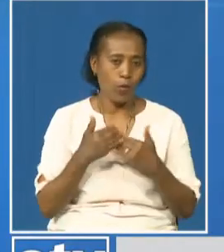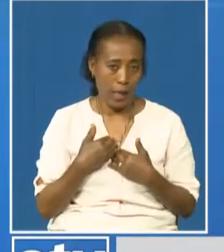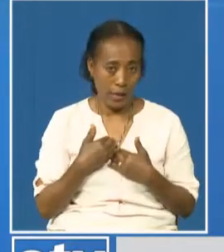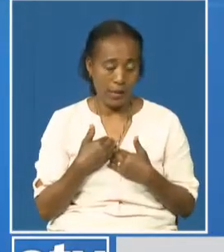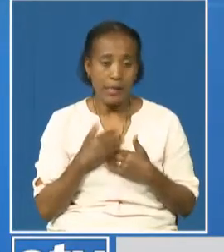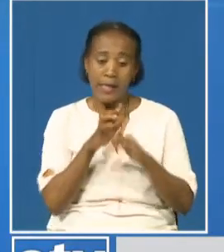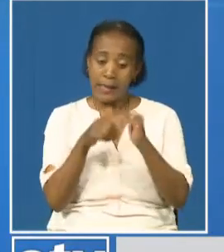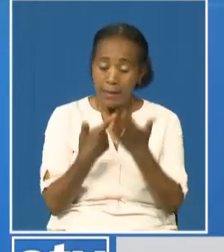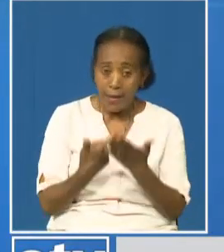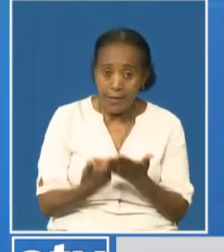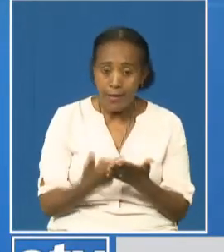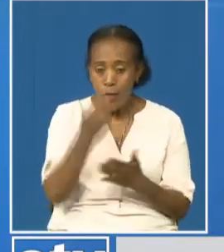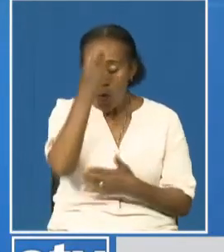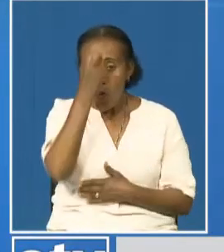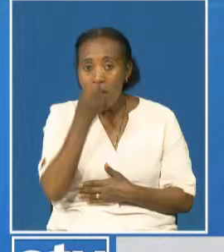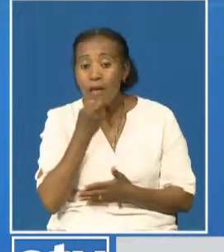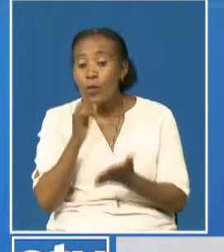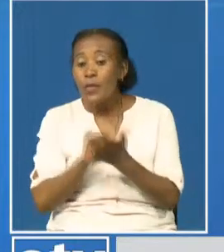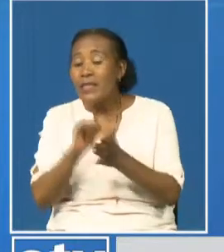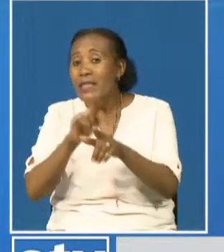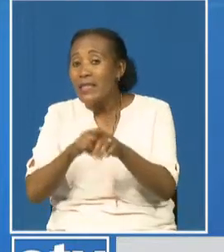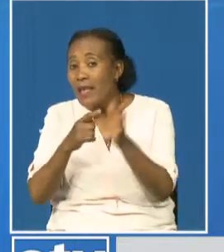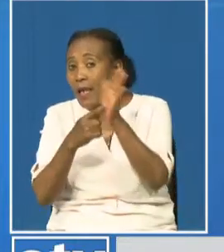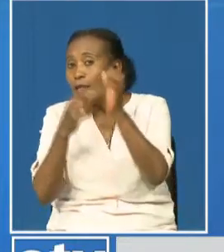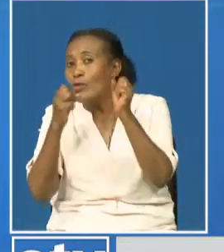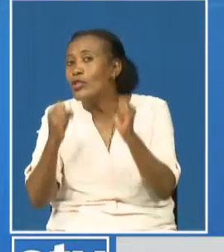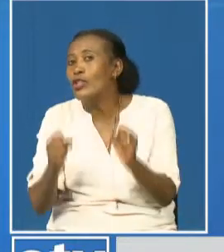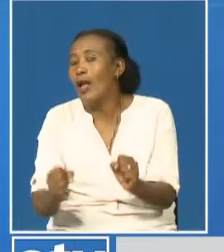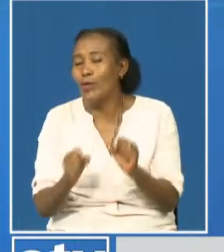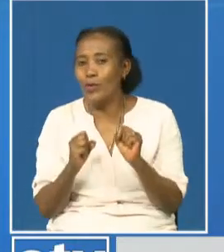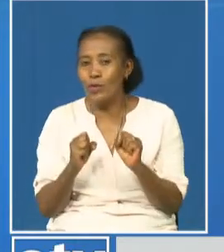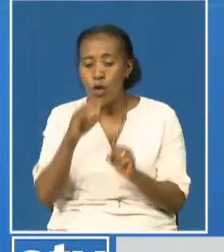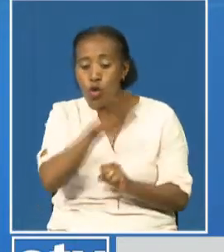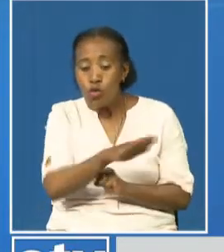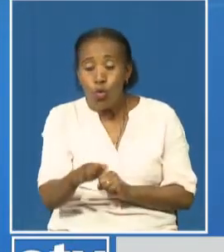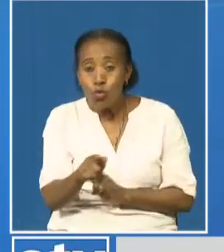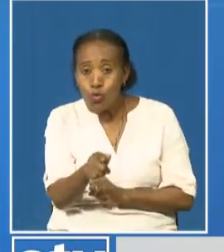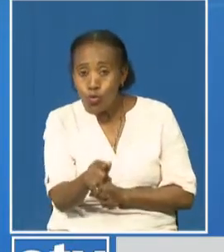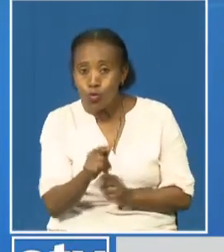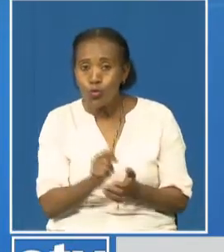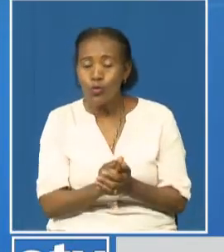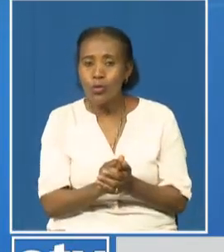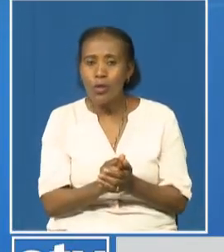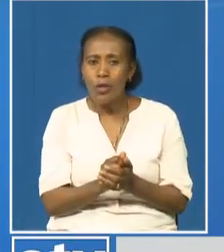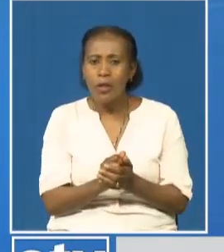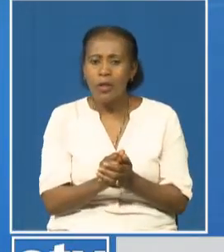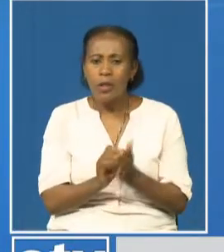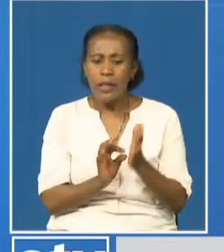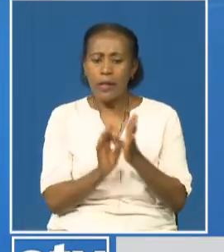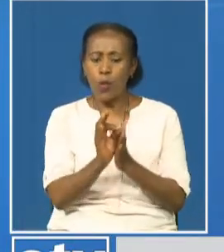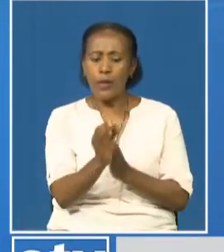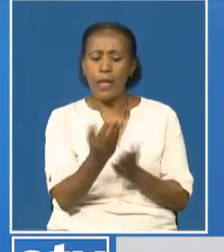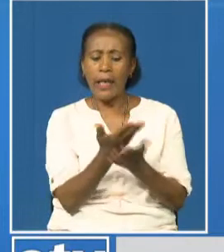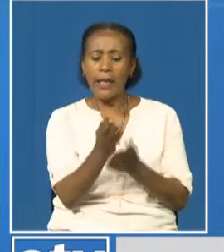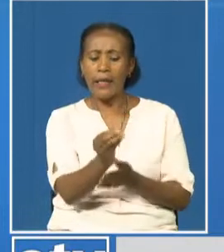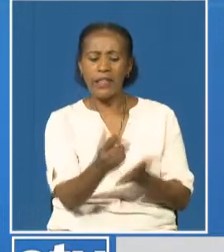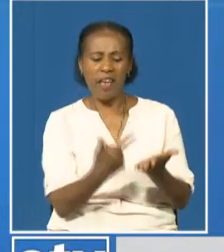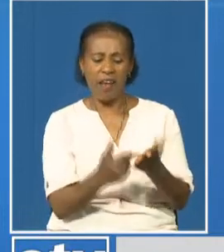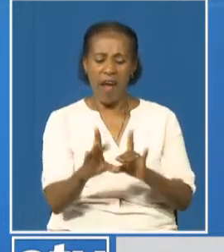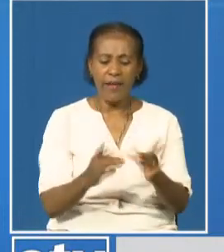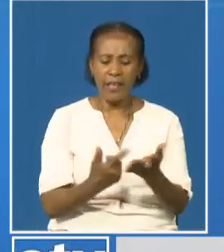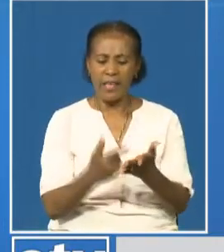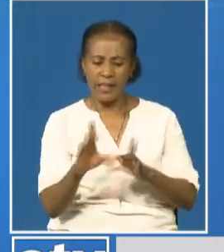እና ስለዚህ ወላጆች በዚህ ጊዜ ምን ሊያሳዩ ይችላሉ ልጆቹ የተቆጠረ ነገር ይሰጣቸዋል ይሄን አርግ